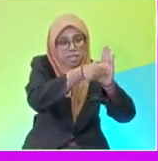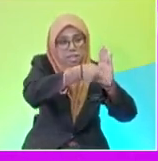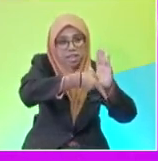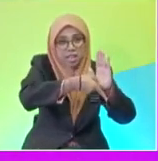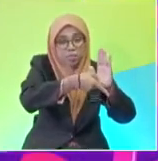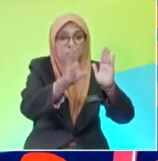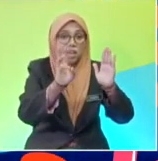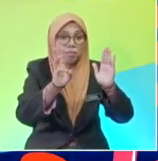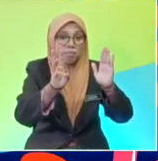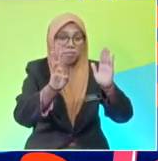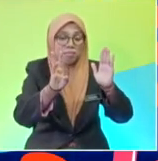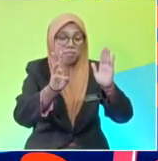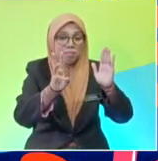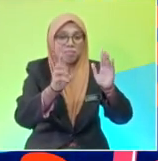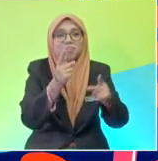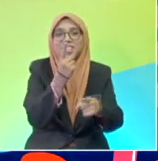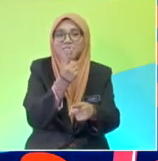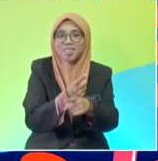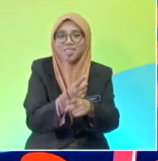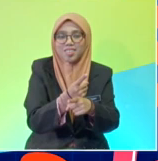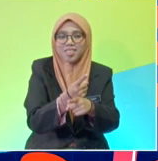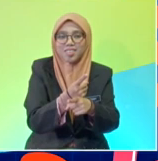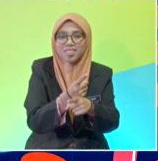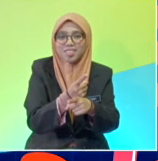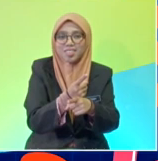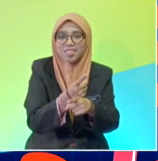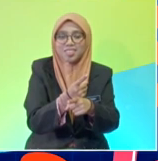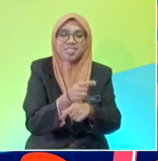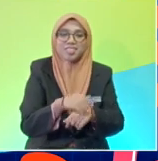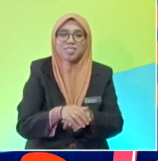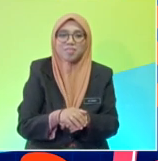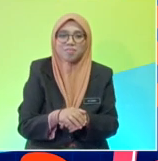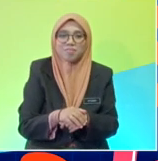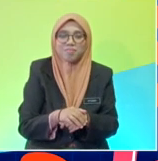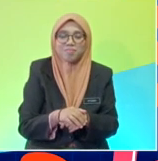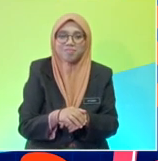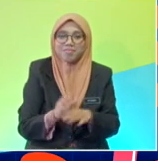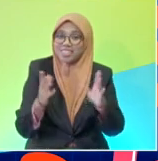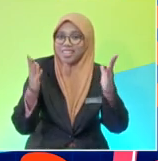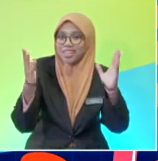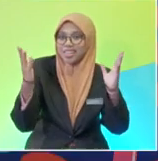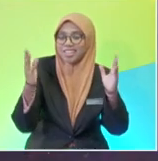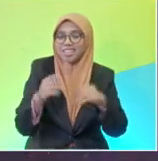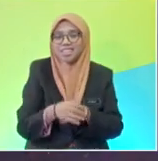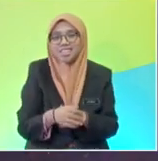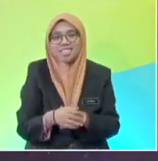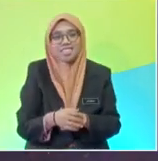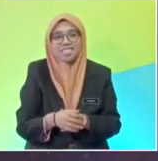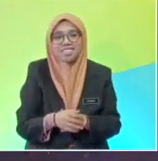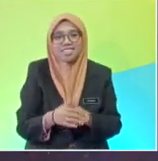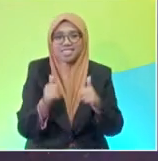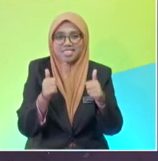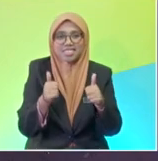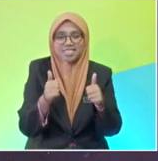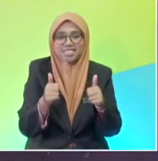6. Betul. Macam ni. Jadi betul kan? Betul. Yeay. Baguslah.